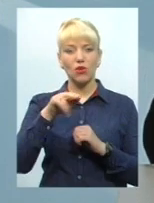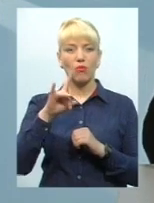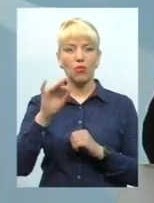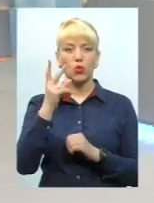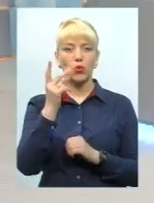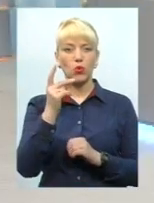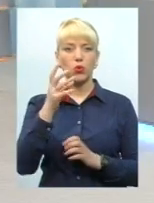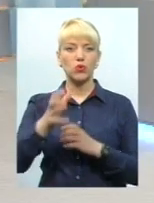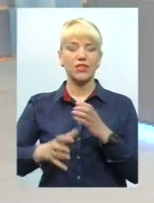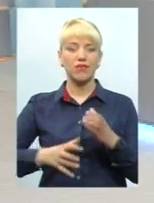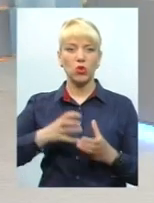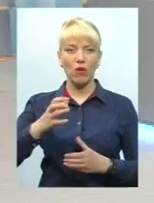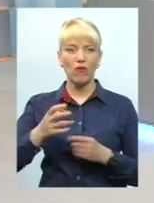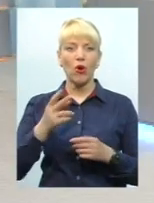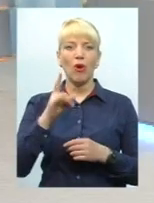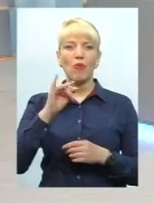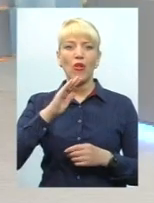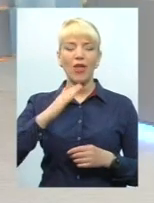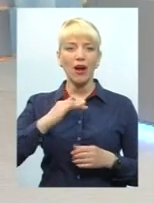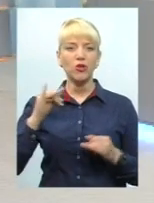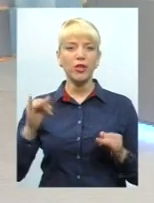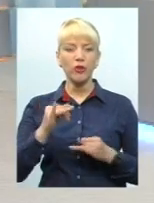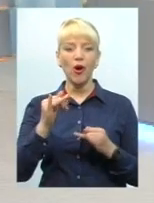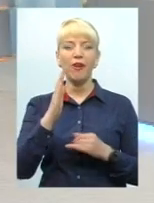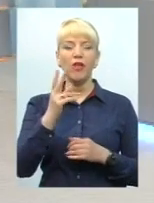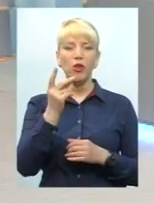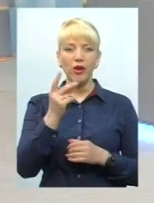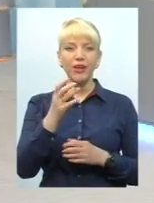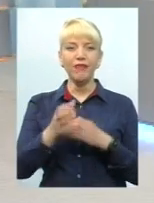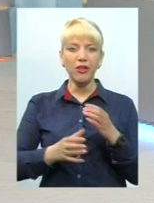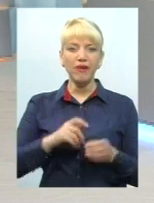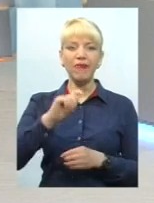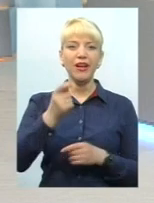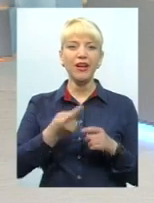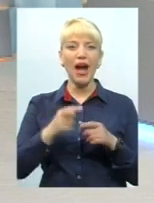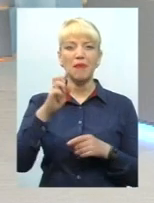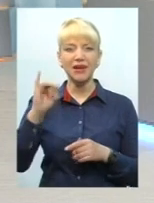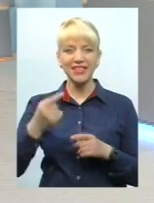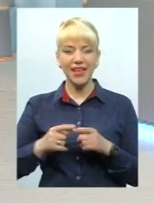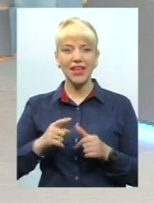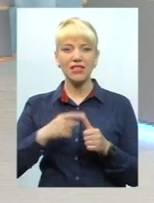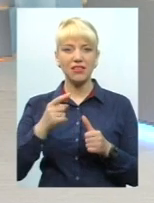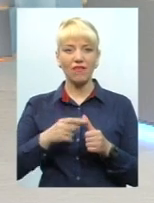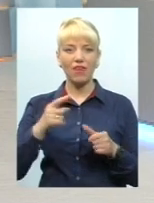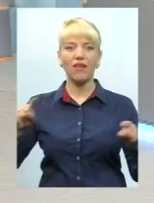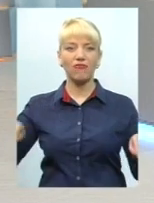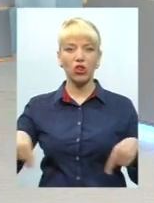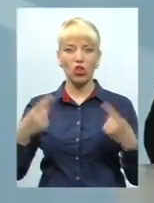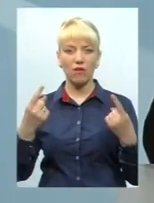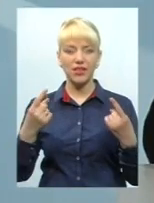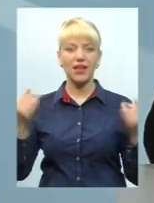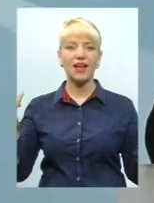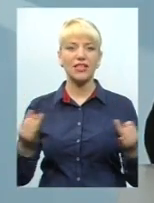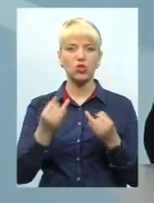і про нашу історію в Другій світовій війні, то я би це швидше назвав відновлення історичної правди.